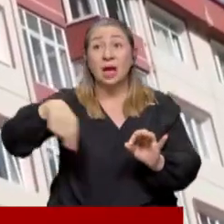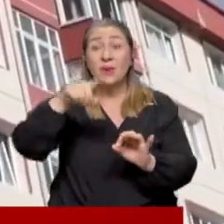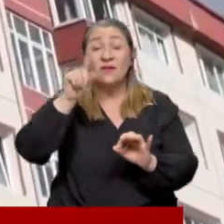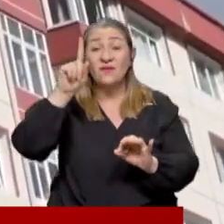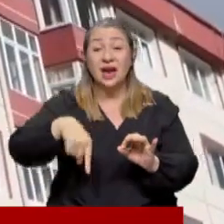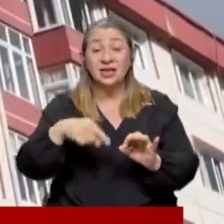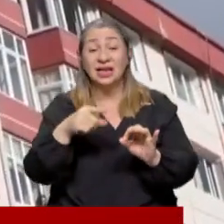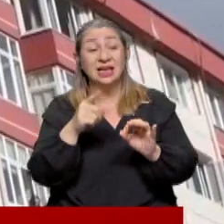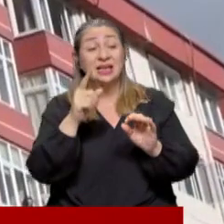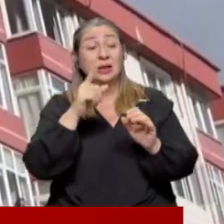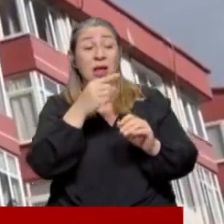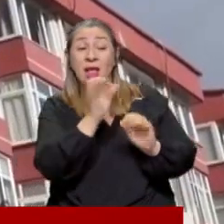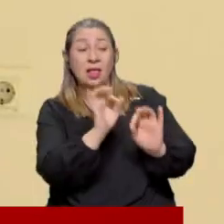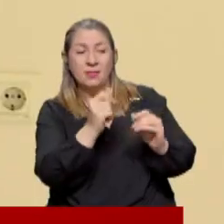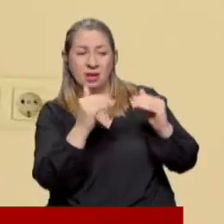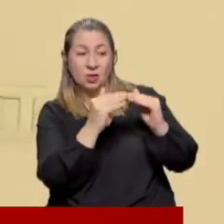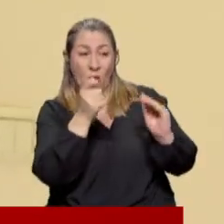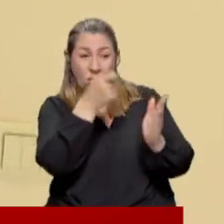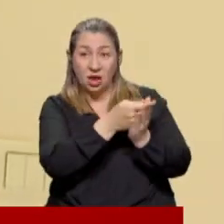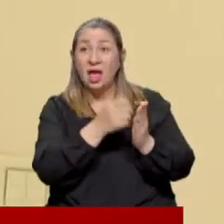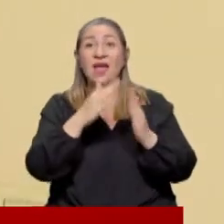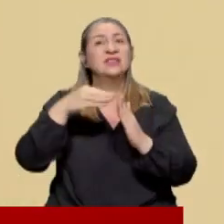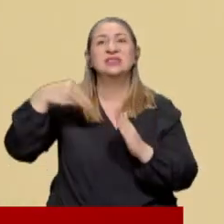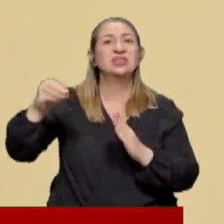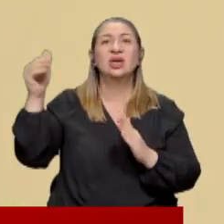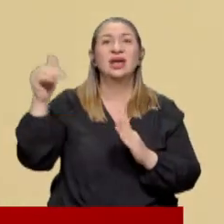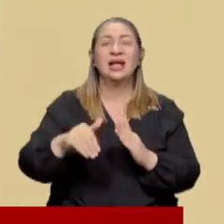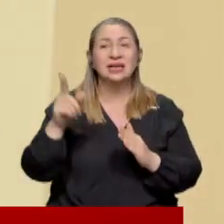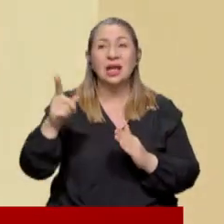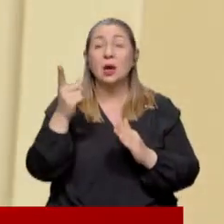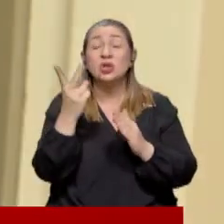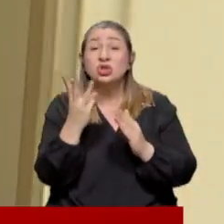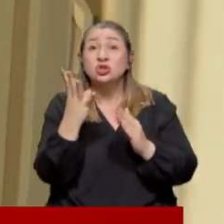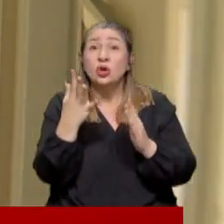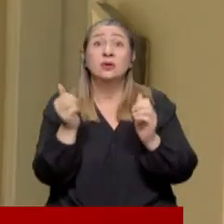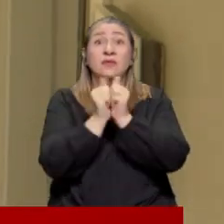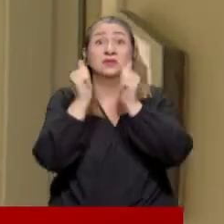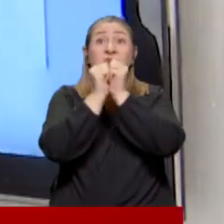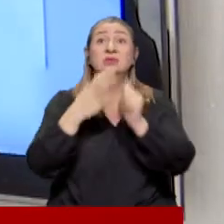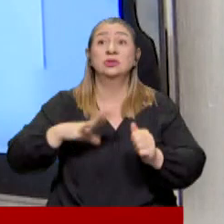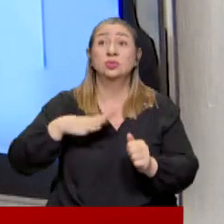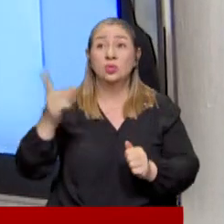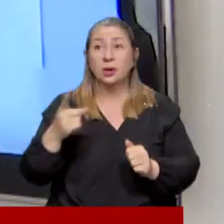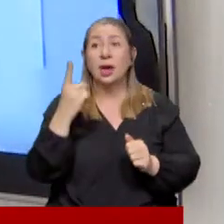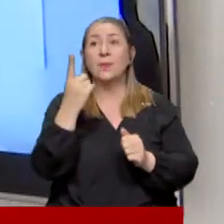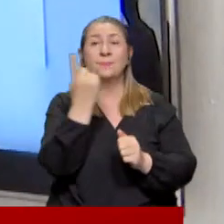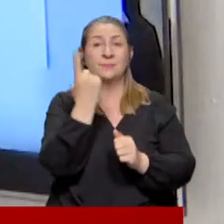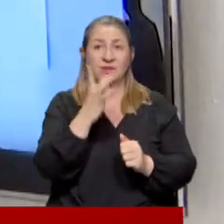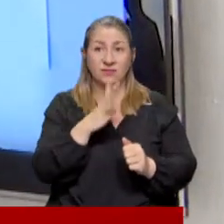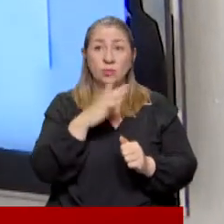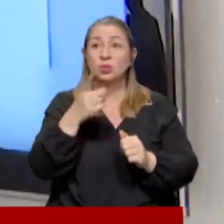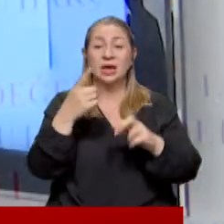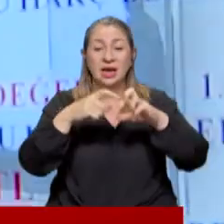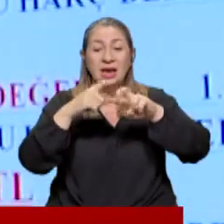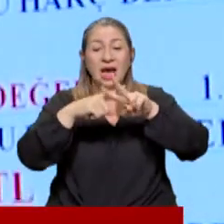sahipleri vergiyi rayiç bedele göre öderken sıra evin satışına geldiğinde kat be kat fazlasını istiyor Aslında bir mekanizma var